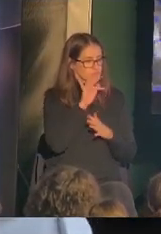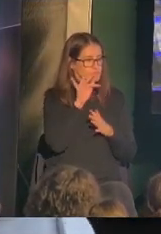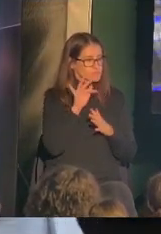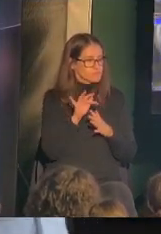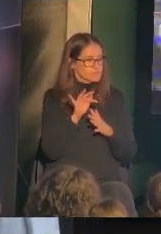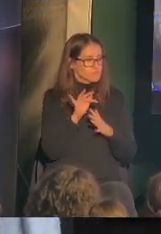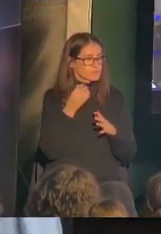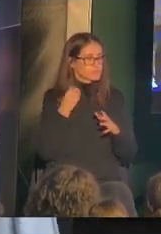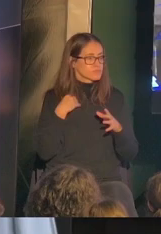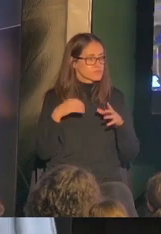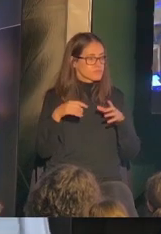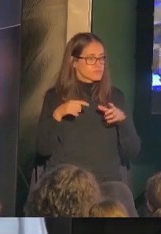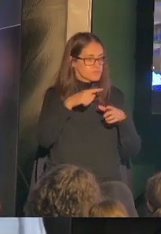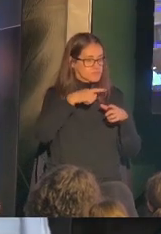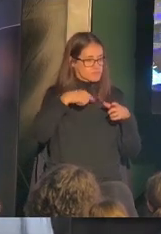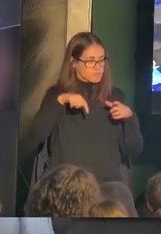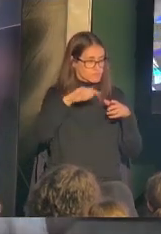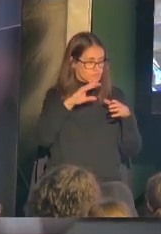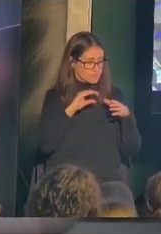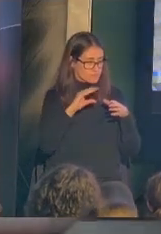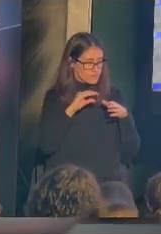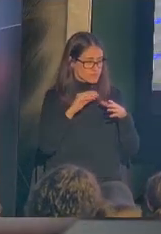amb el pa de pessic.